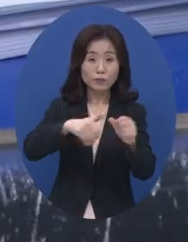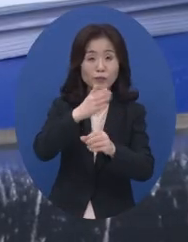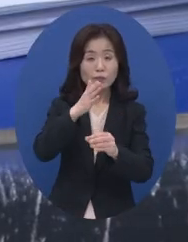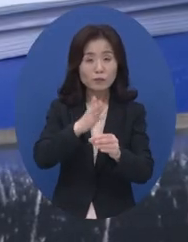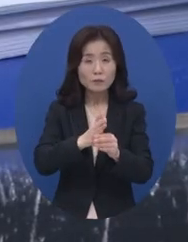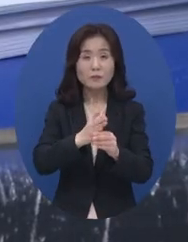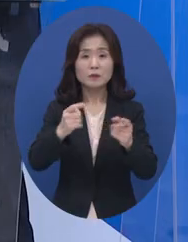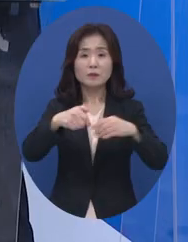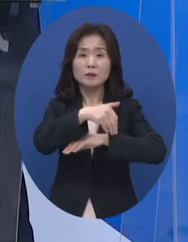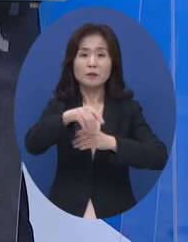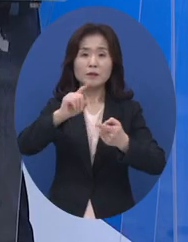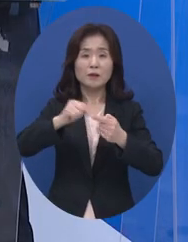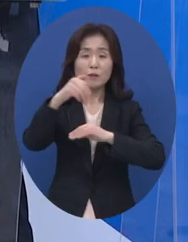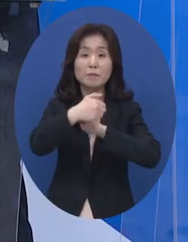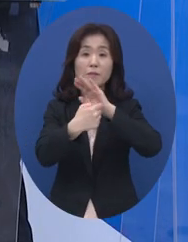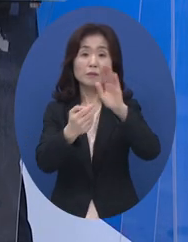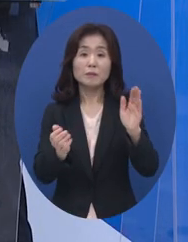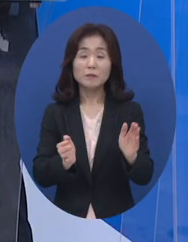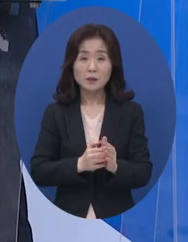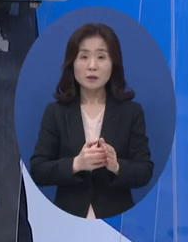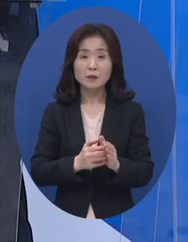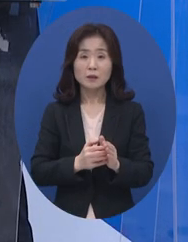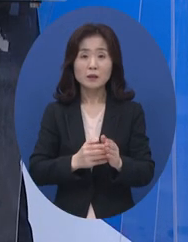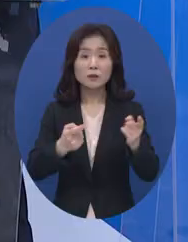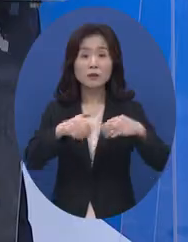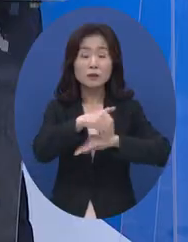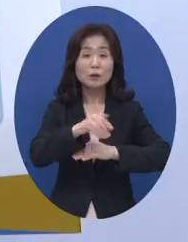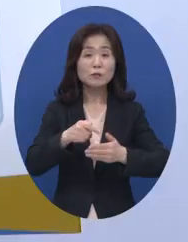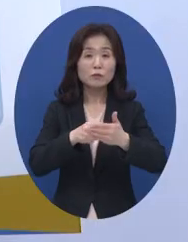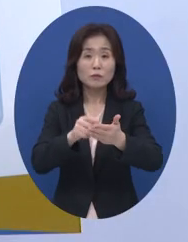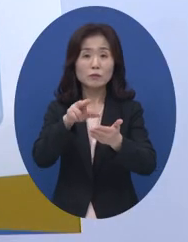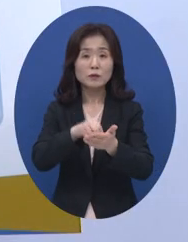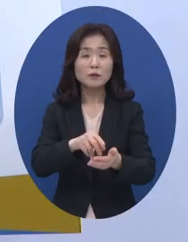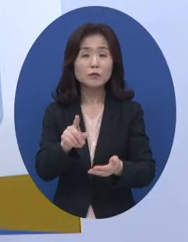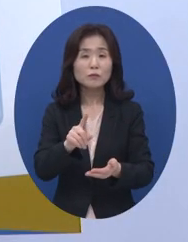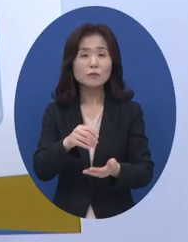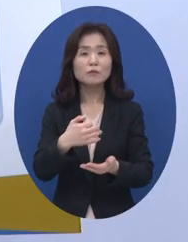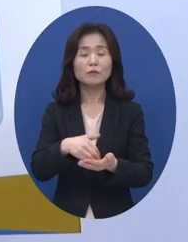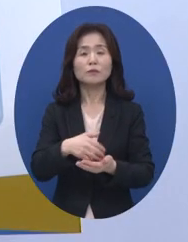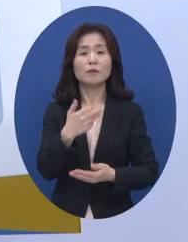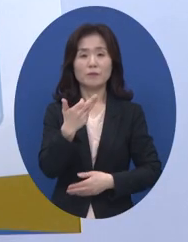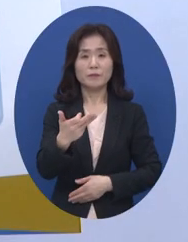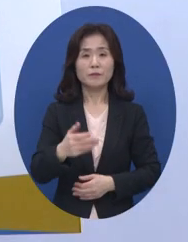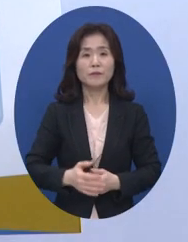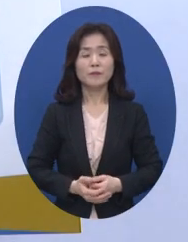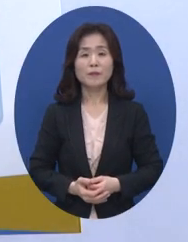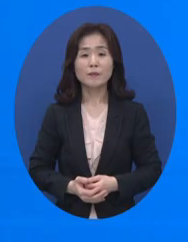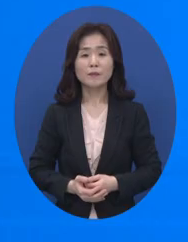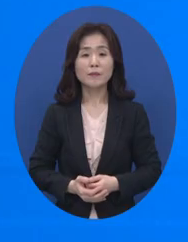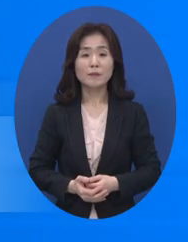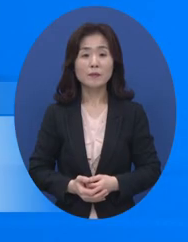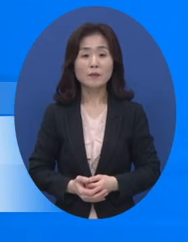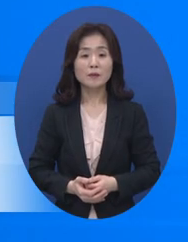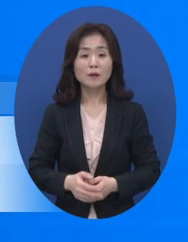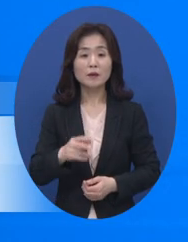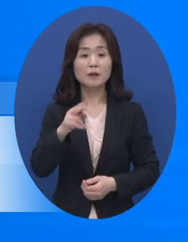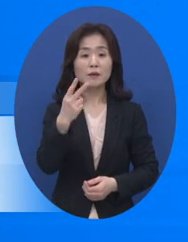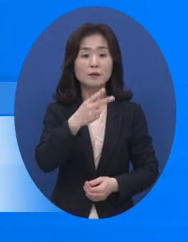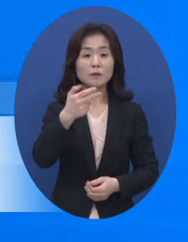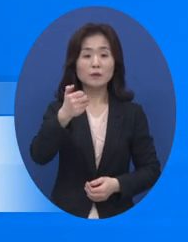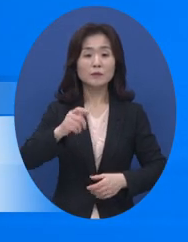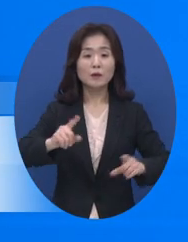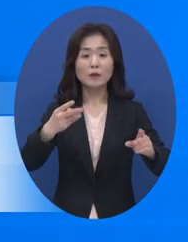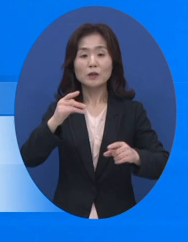발표했습니다 경기도의 그린 뉴딜 정책으로 추진하는 과제는 총 18개 이고 5 0